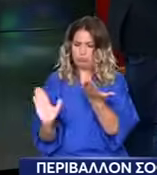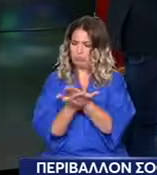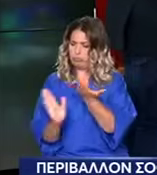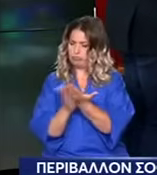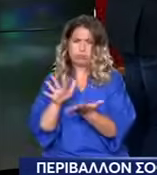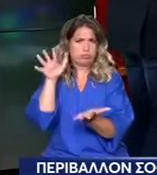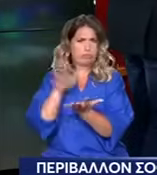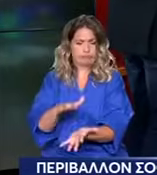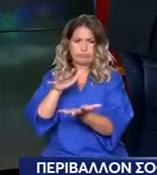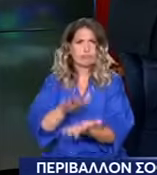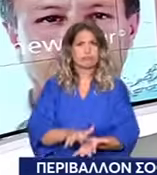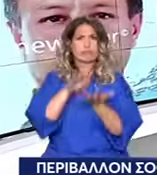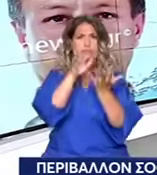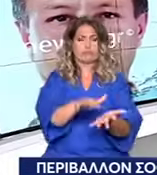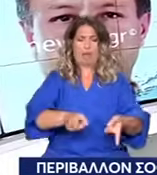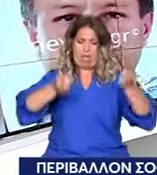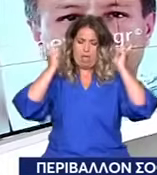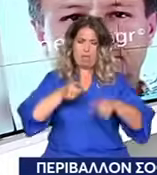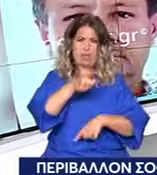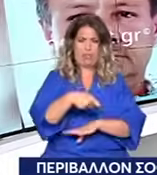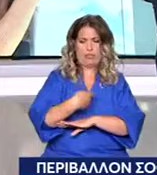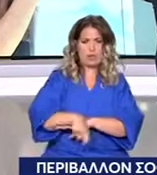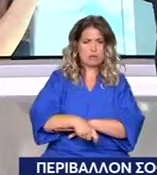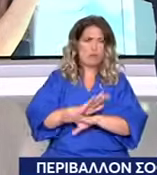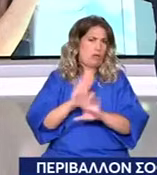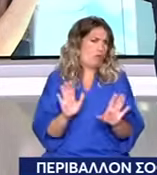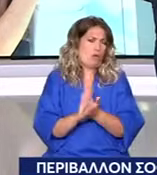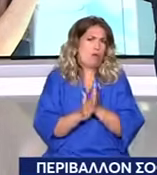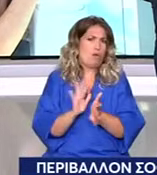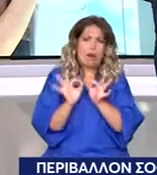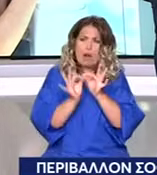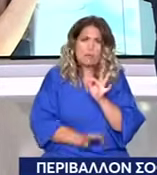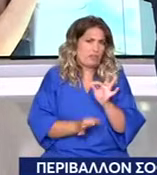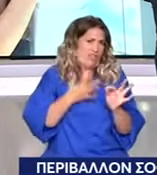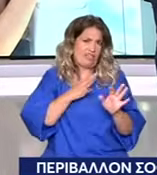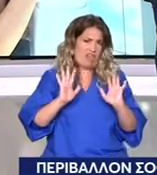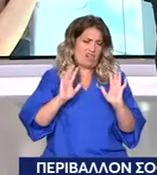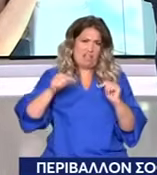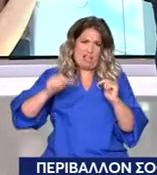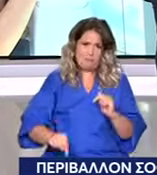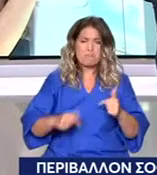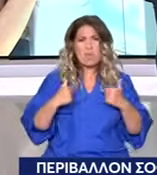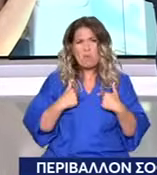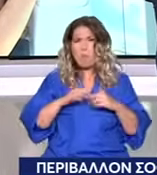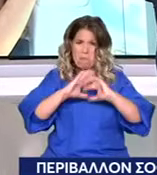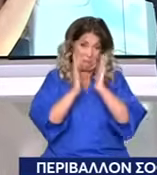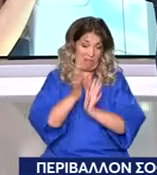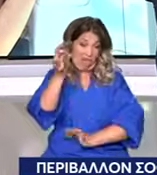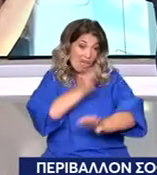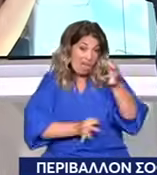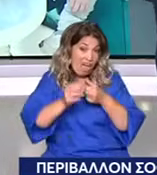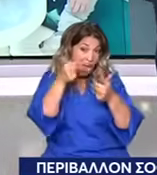Οπότε έχουμε το αδίκημα, έχει αποδειχθεί πλήρως και δεν υπάρχει περαιτέρω λόγος. Αλλά θέλω να πω κάτι ακούγοντας αυτά. Θα ήθελα να σημειώσω το